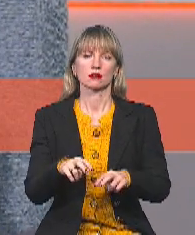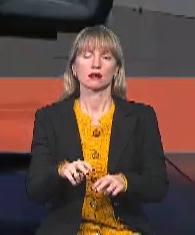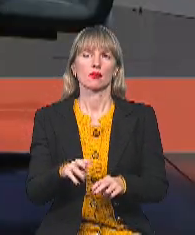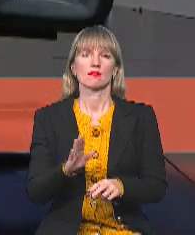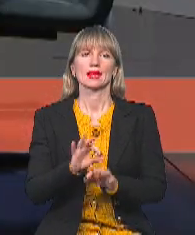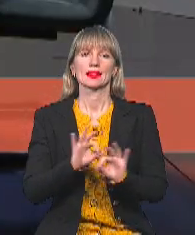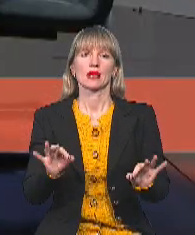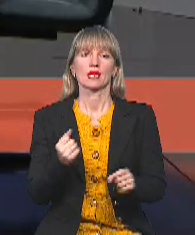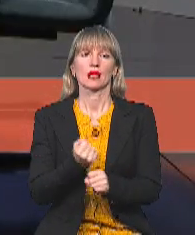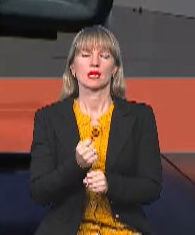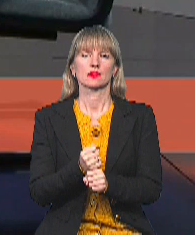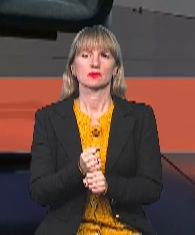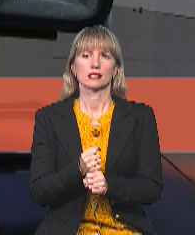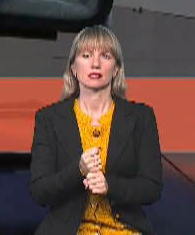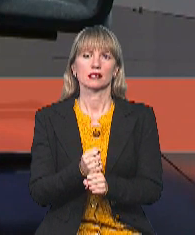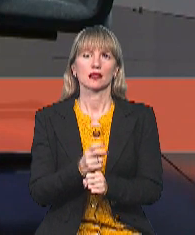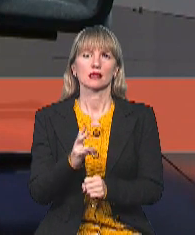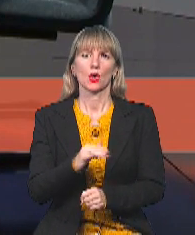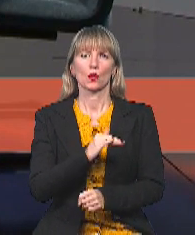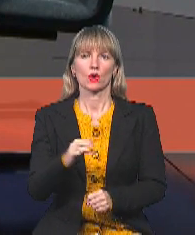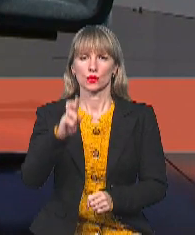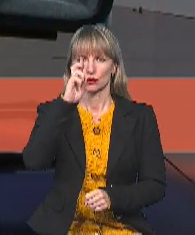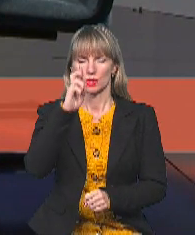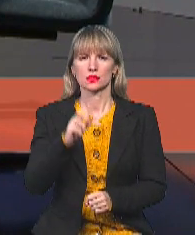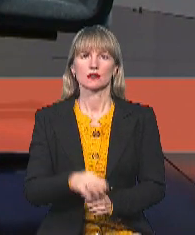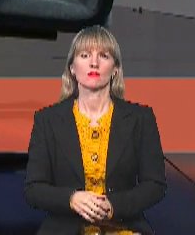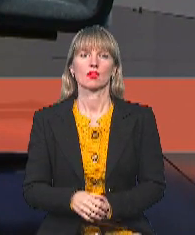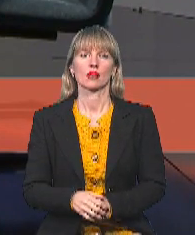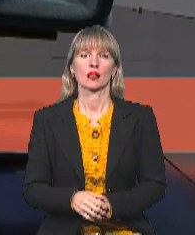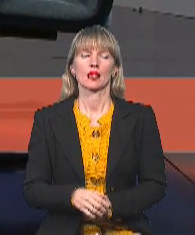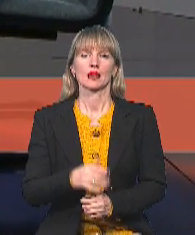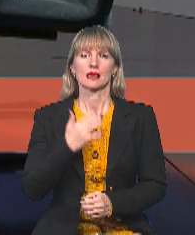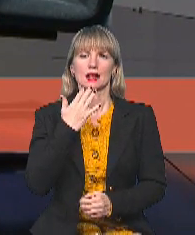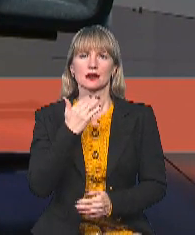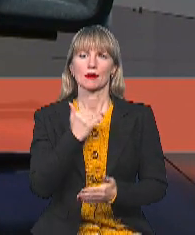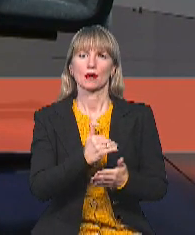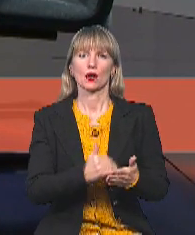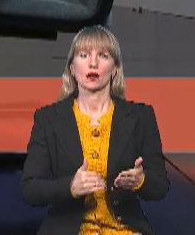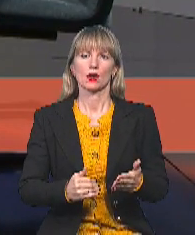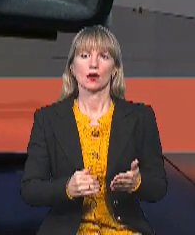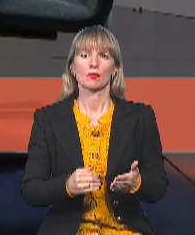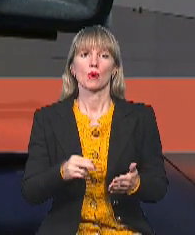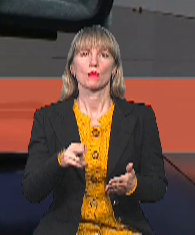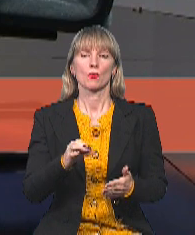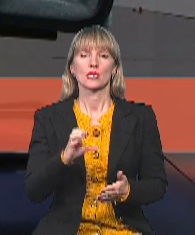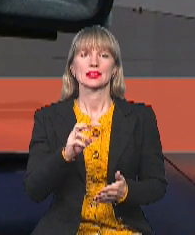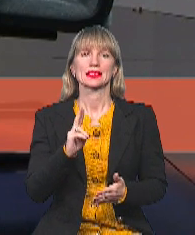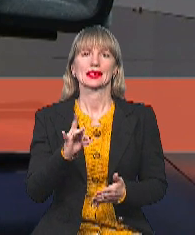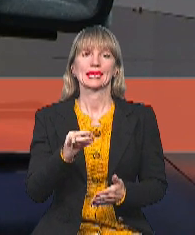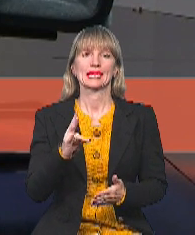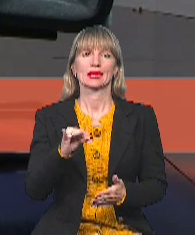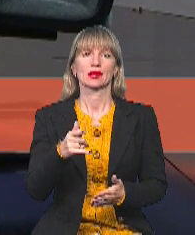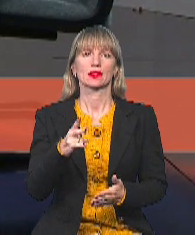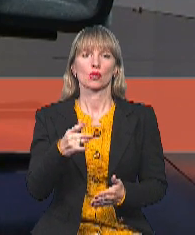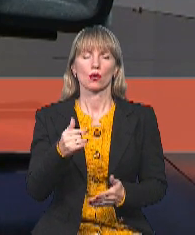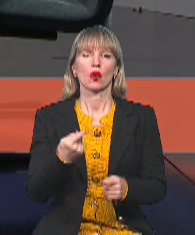це створення на рівні государства національних програм по скринінгу. От скринінг